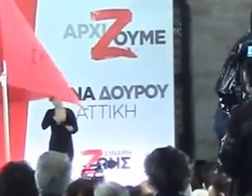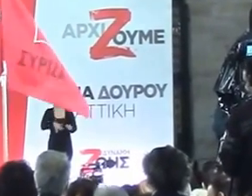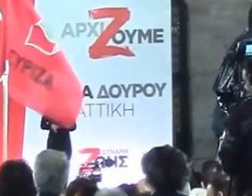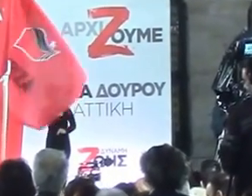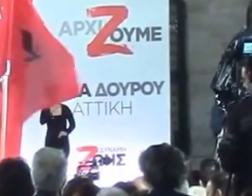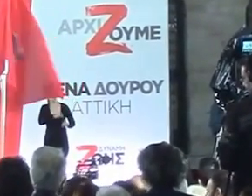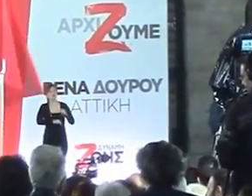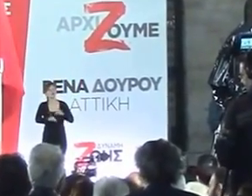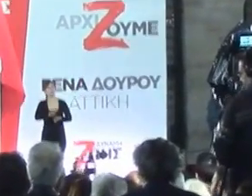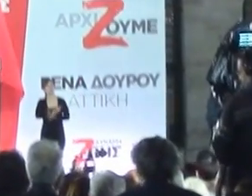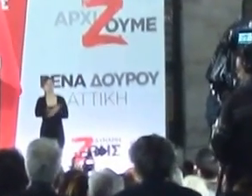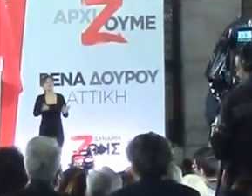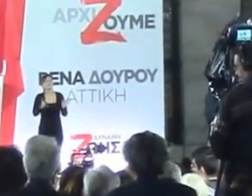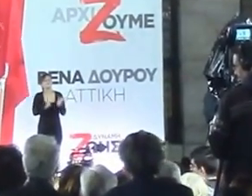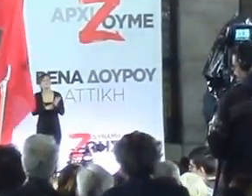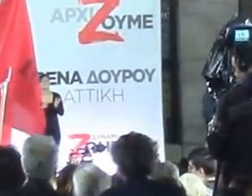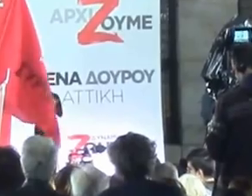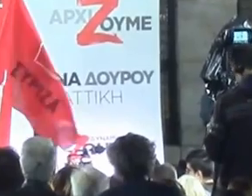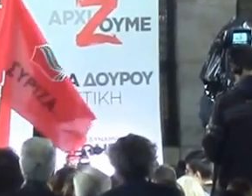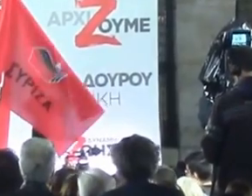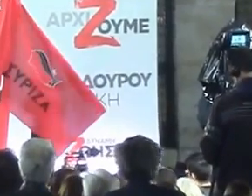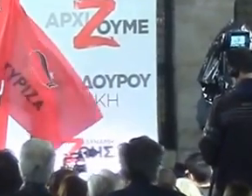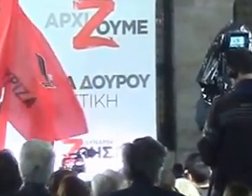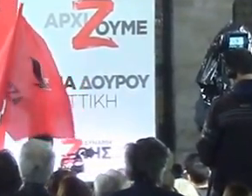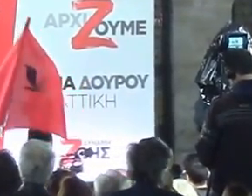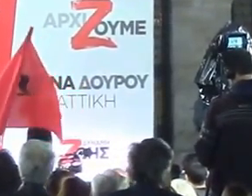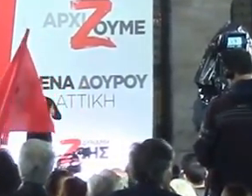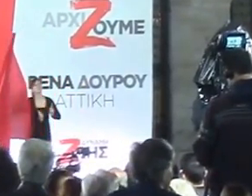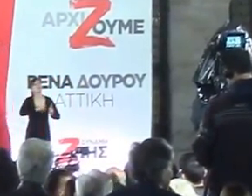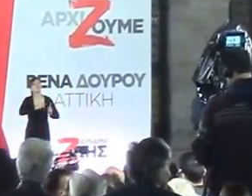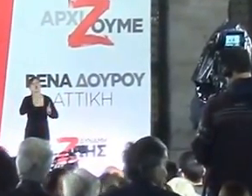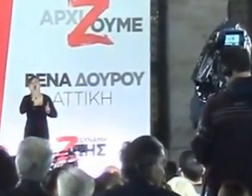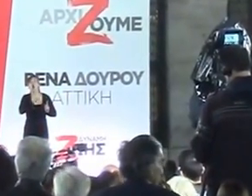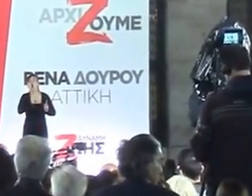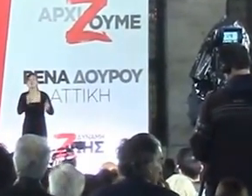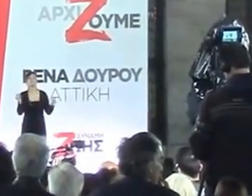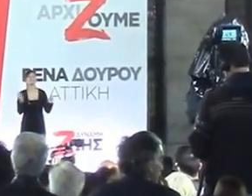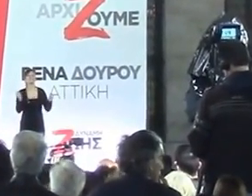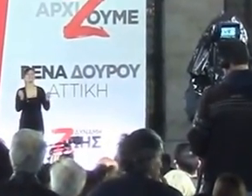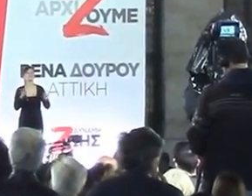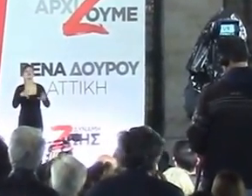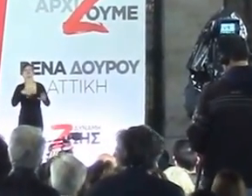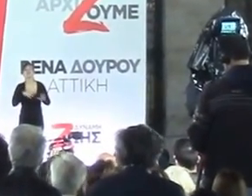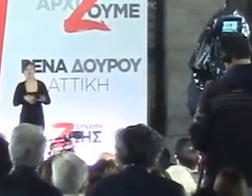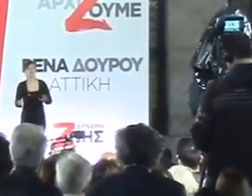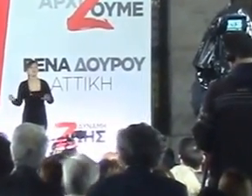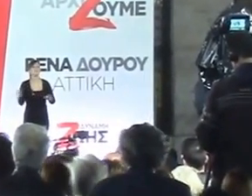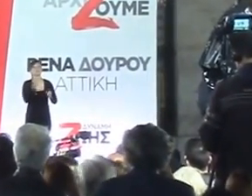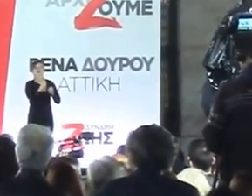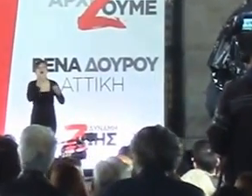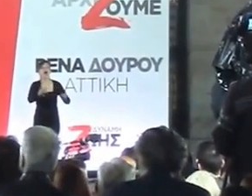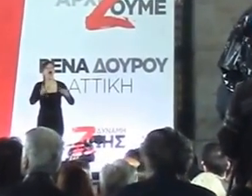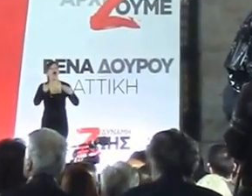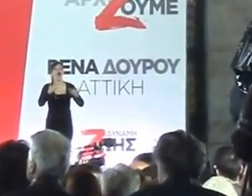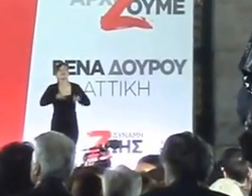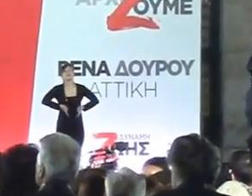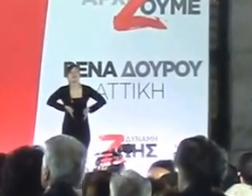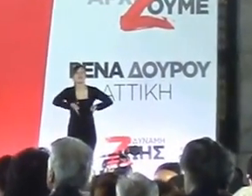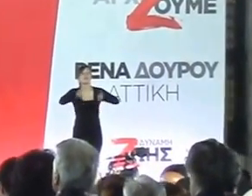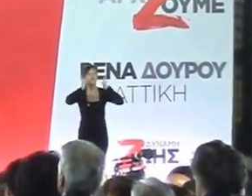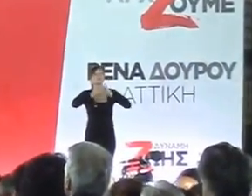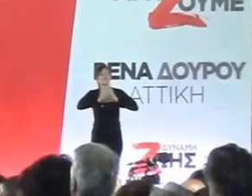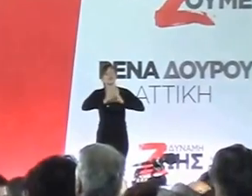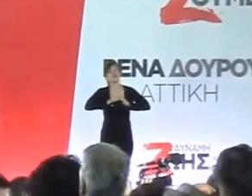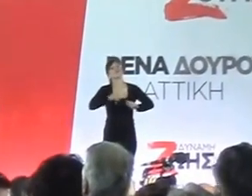να αφήσουμε πίσω μας τον μνημονιακό χειμώνα και να φέρουμε την πραγματική άνοιξη, την άνοιξη της